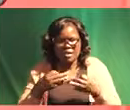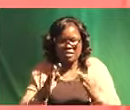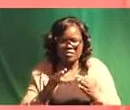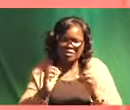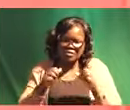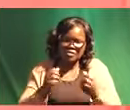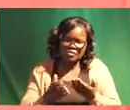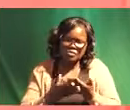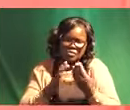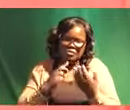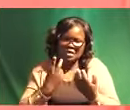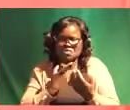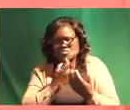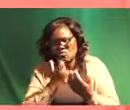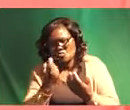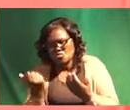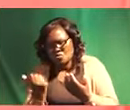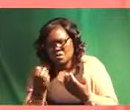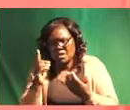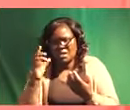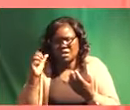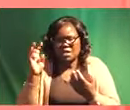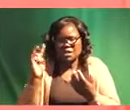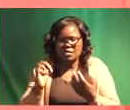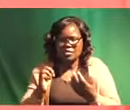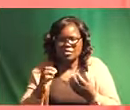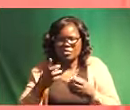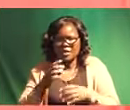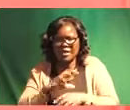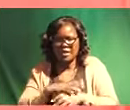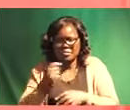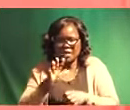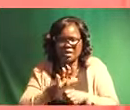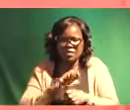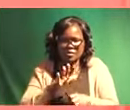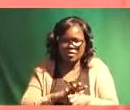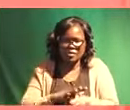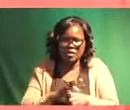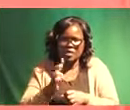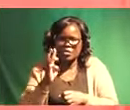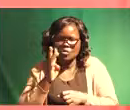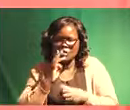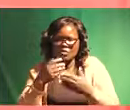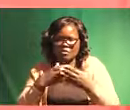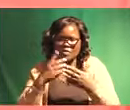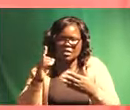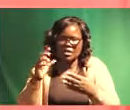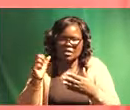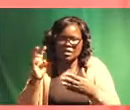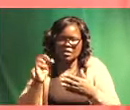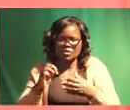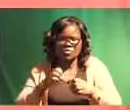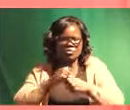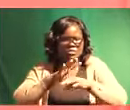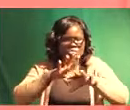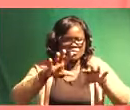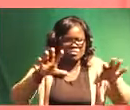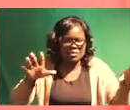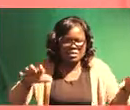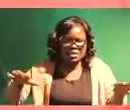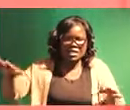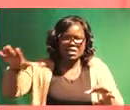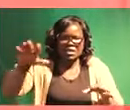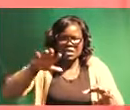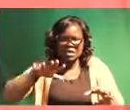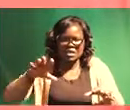utaweza kutusaidia kidogo kwa hiyo dam, tupate pesa mingi. Hiyo maji natoka hiyo damu itasambazwa kwa hii Igembe